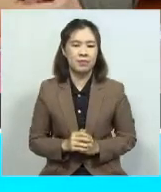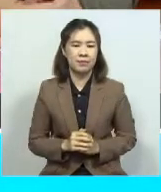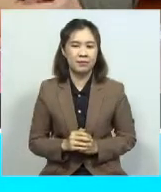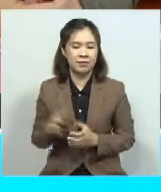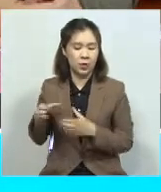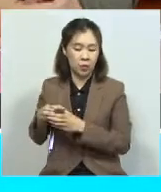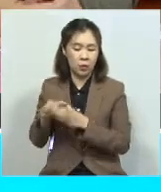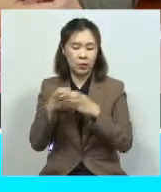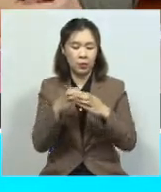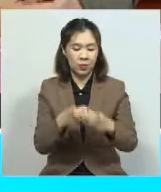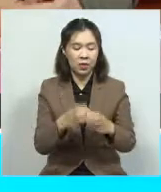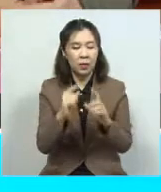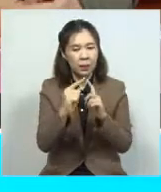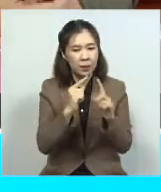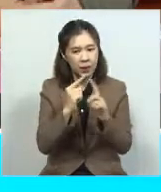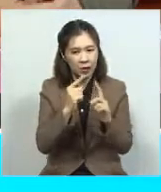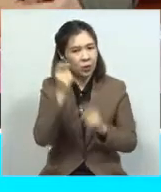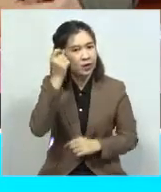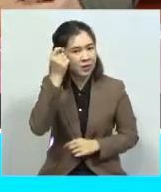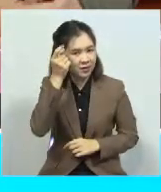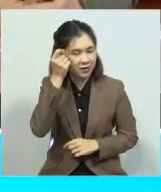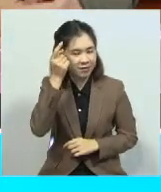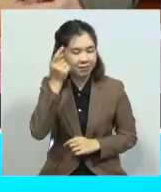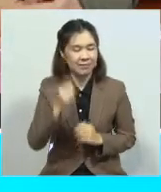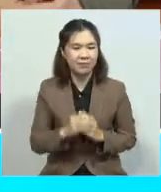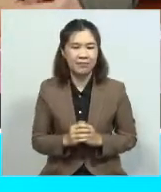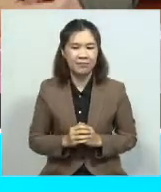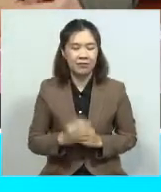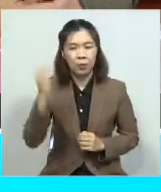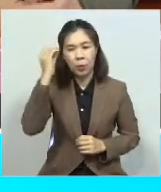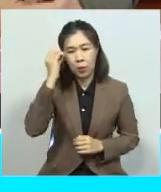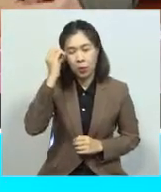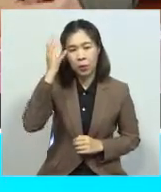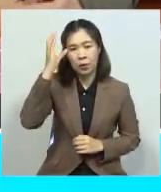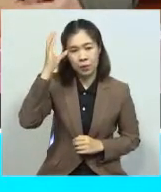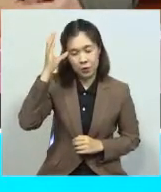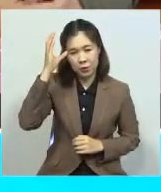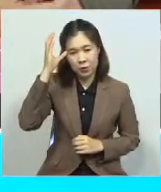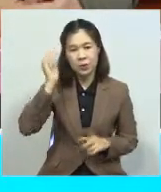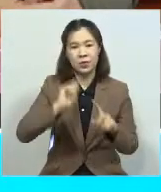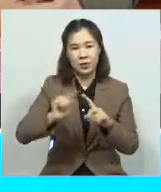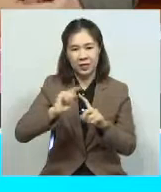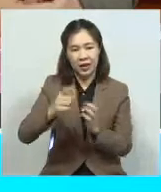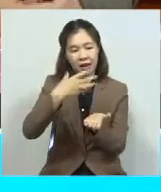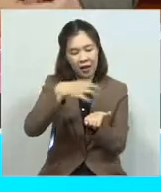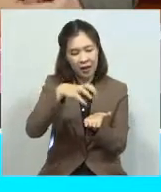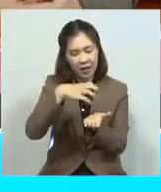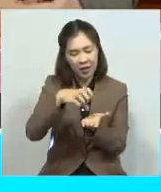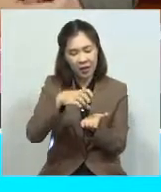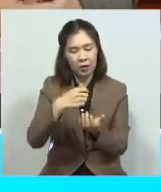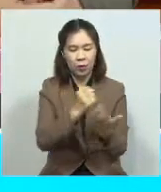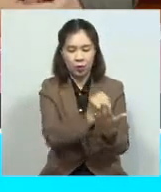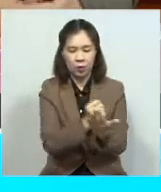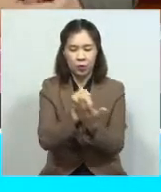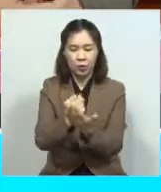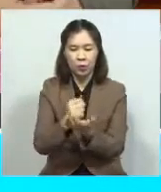ปฏิบัติการที่ต้องไปทำความเข้าใจแล้วก็รวมทั้งการให้ความรู้แล้วก็เรื่องการวางกรอบแนวทางเพื่อเ